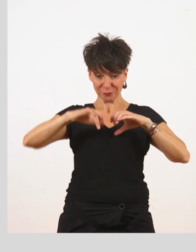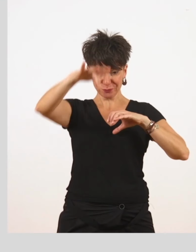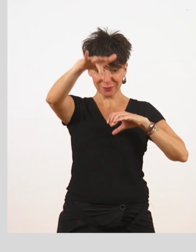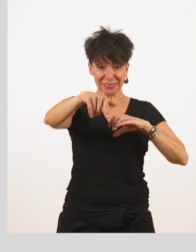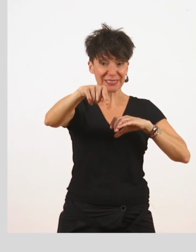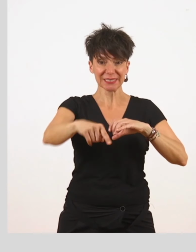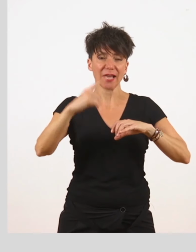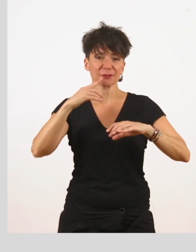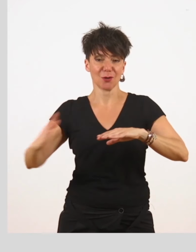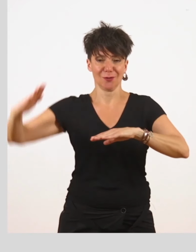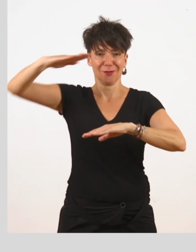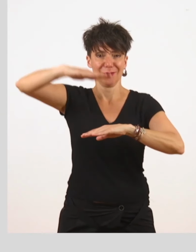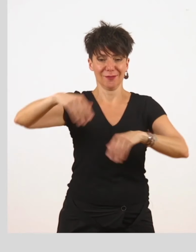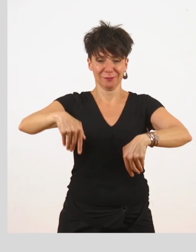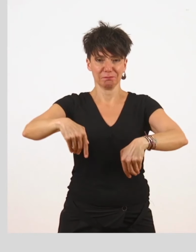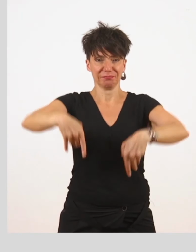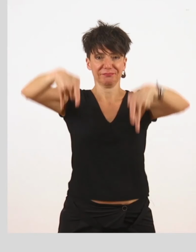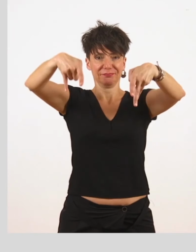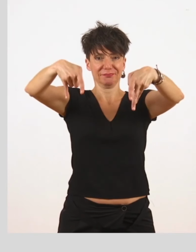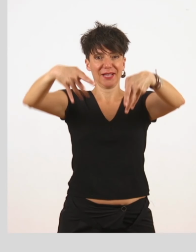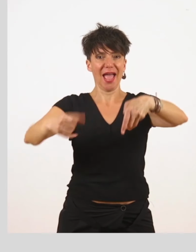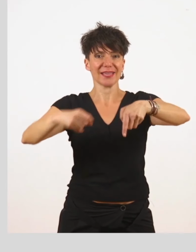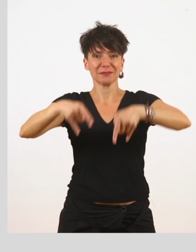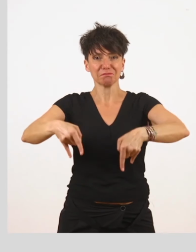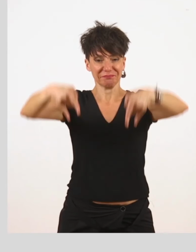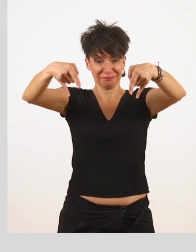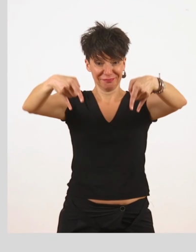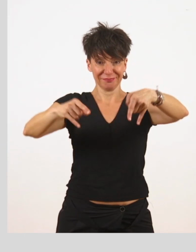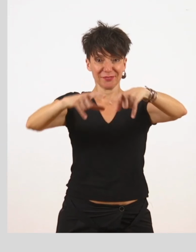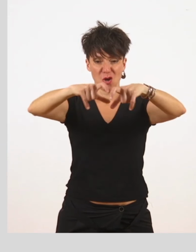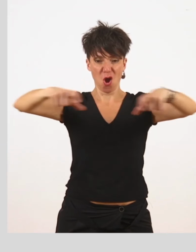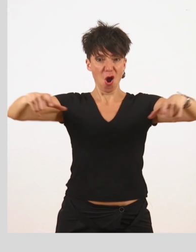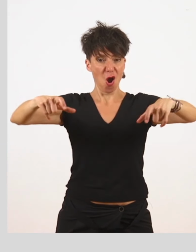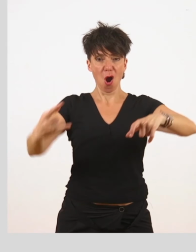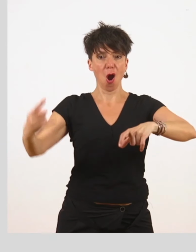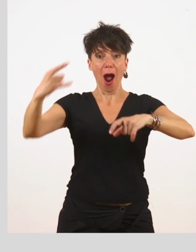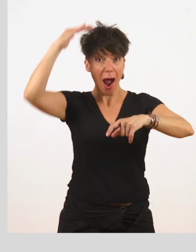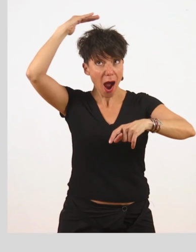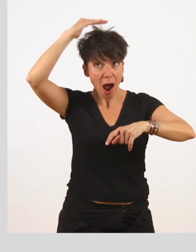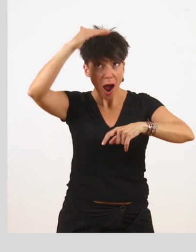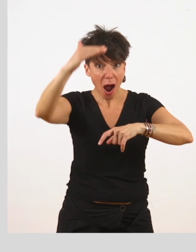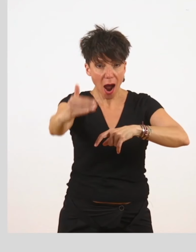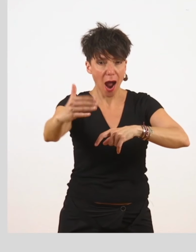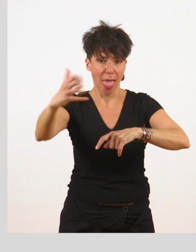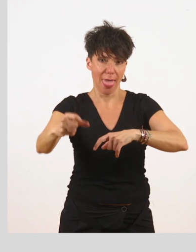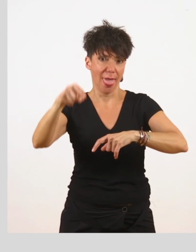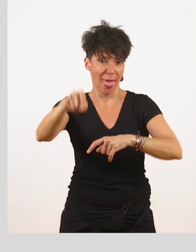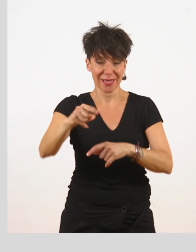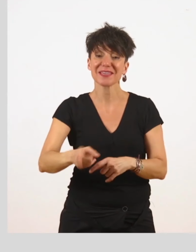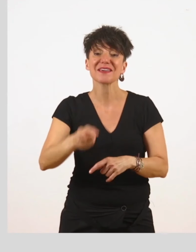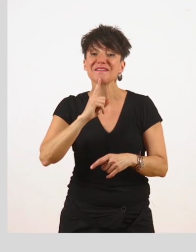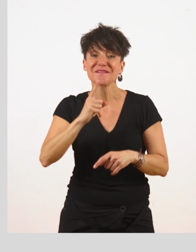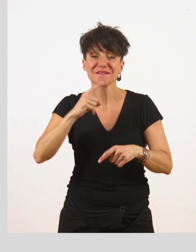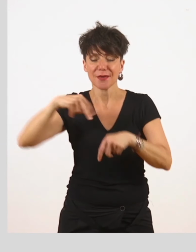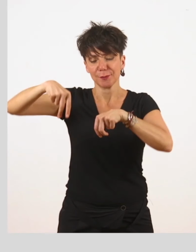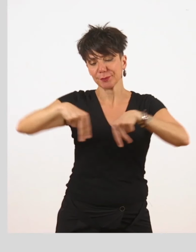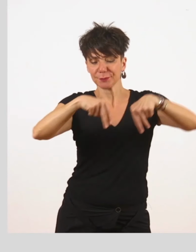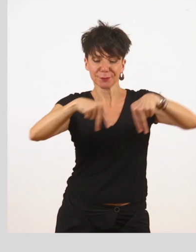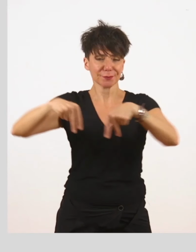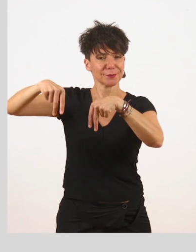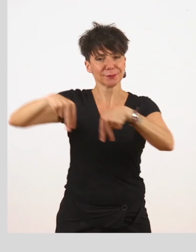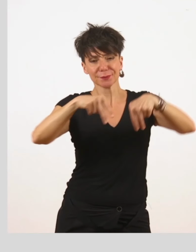υπερρυψωμένη σκηνή. Πάνω από αυτή λέγεται ότι υπήρχε μια σκεπή. Κάτω από αυτή τη σκεπή έπαιζαν οι